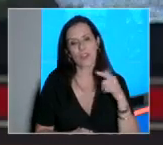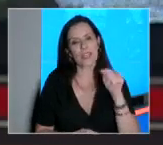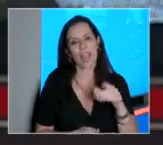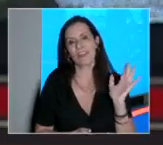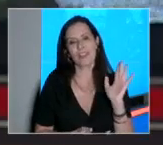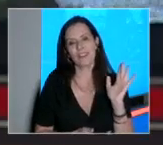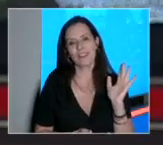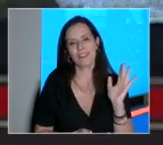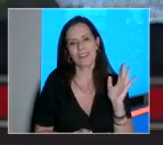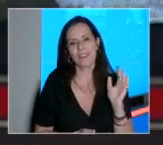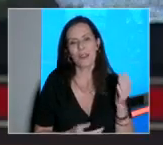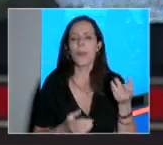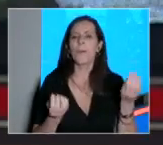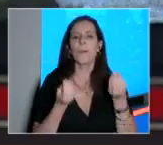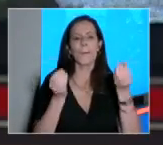שהגעתי לאיזה...